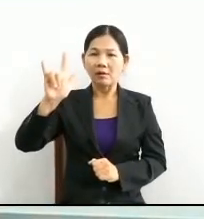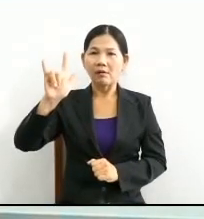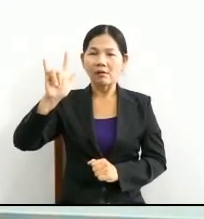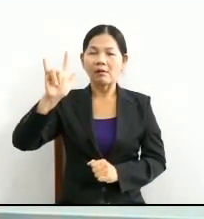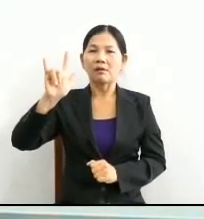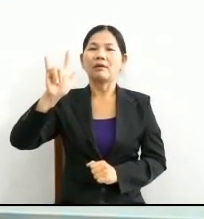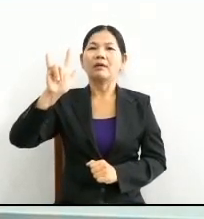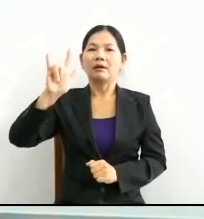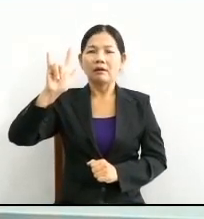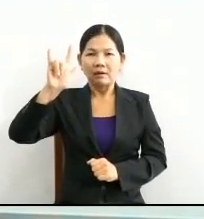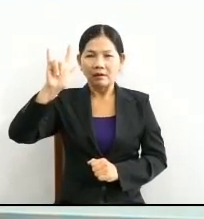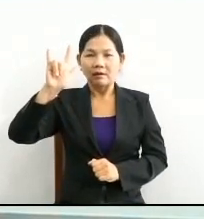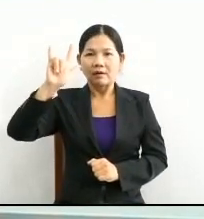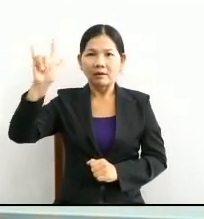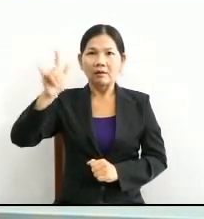bò